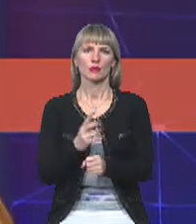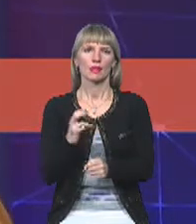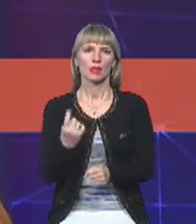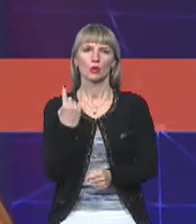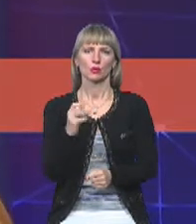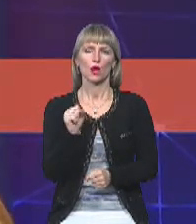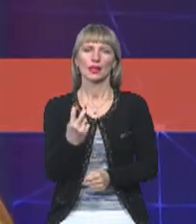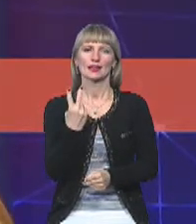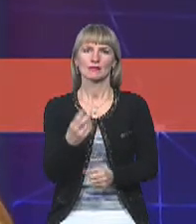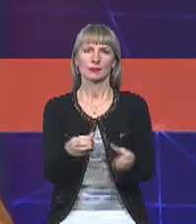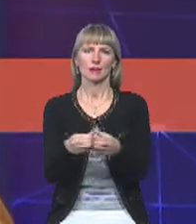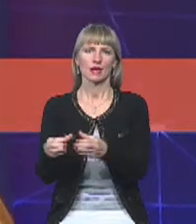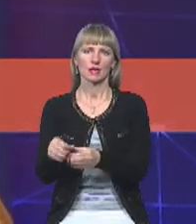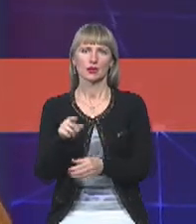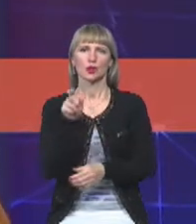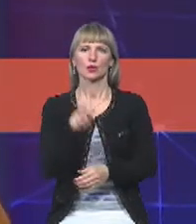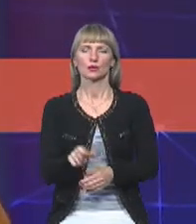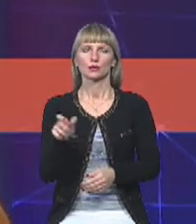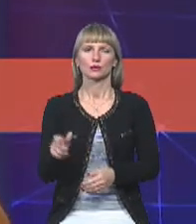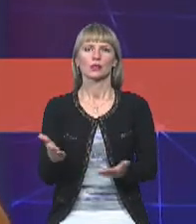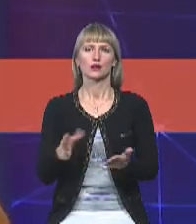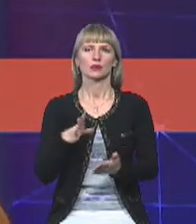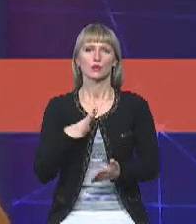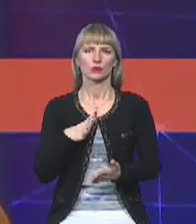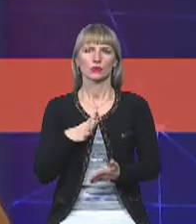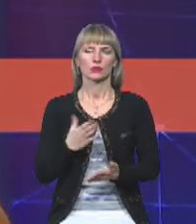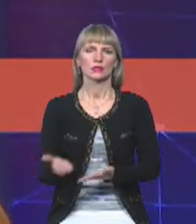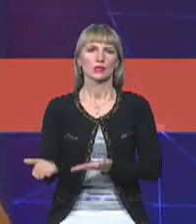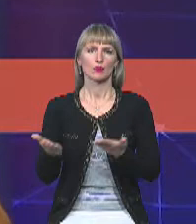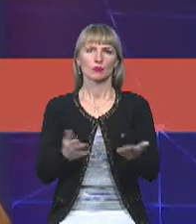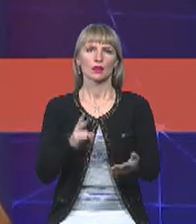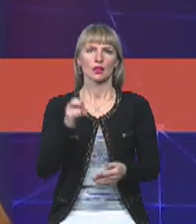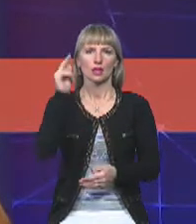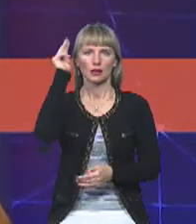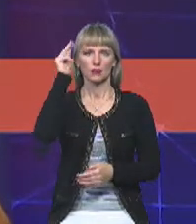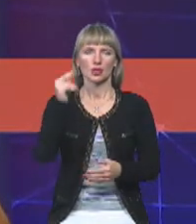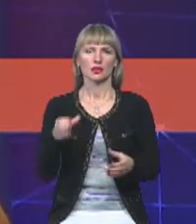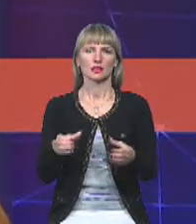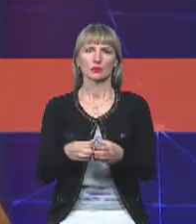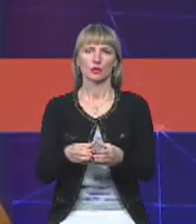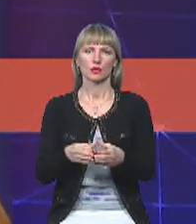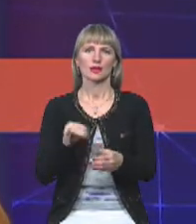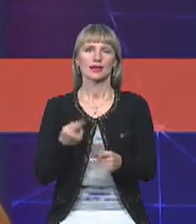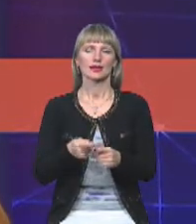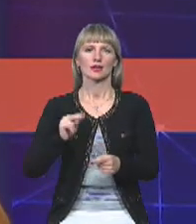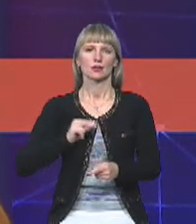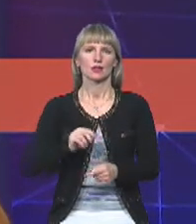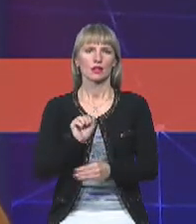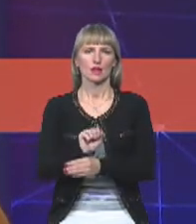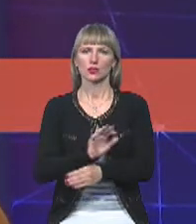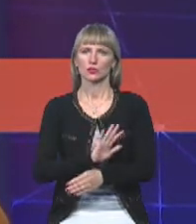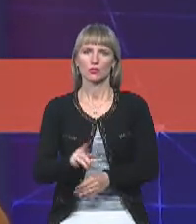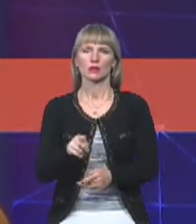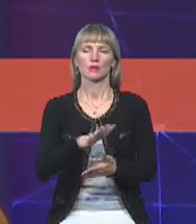бригади тими людьми, які були, скажімо так, запрошені на навчальні збори. І ця робота, вона не зупиняється,